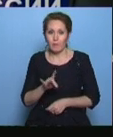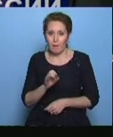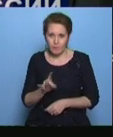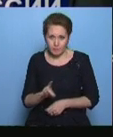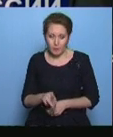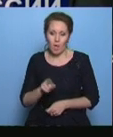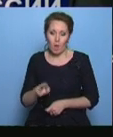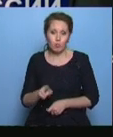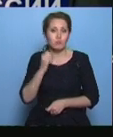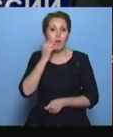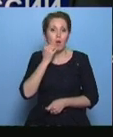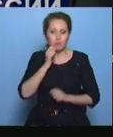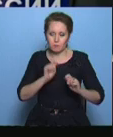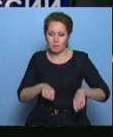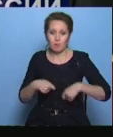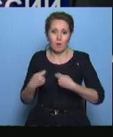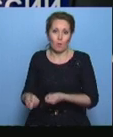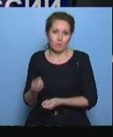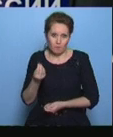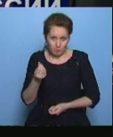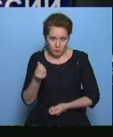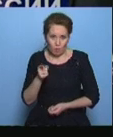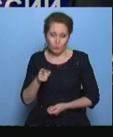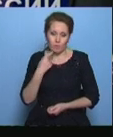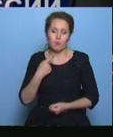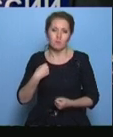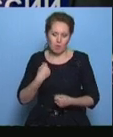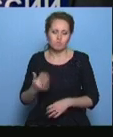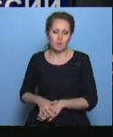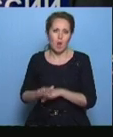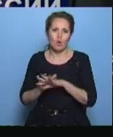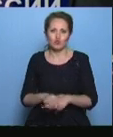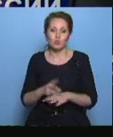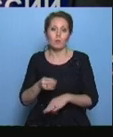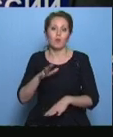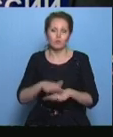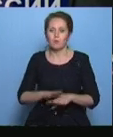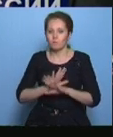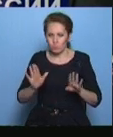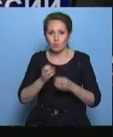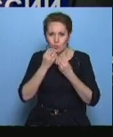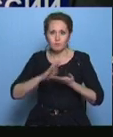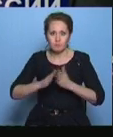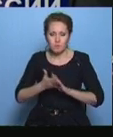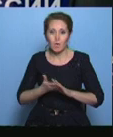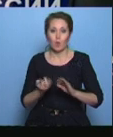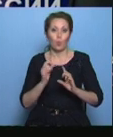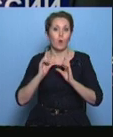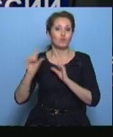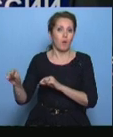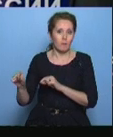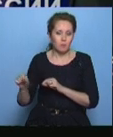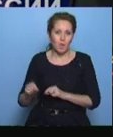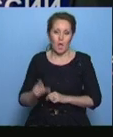ему бабушка передает деньги. Он говорит, я перечислю на такой-то, такой-то счет. Она говорит, все хорошо, и уезжает. Курьеры